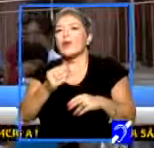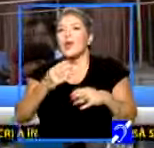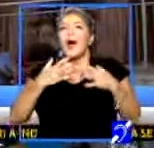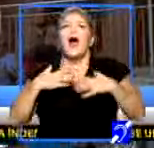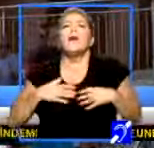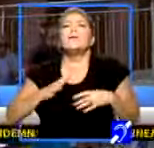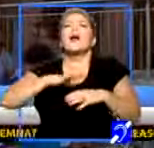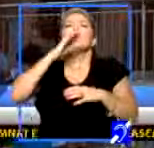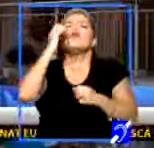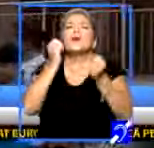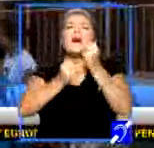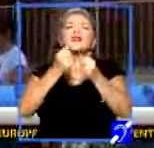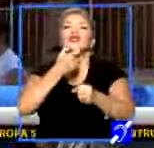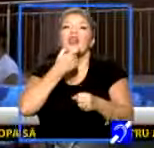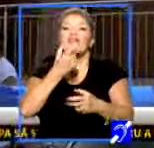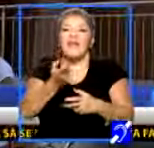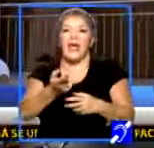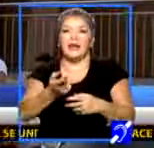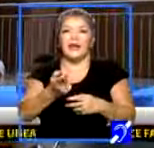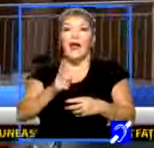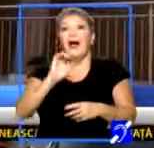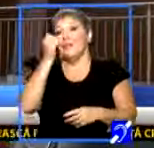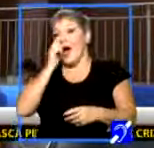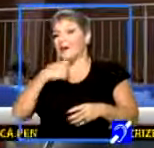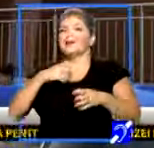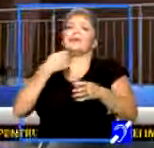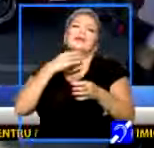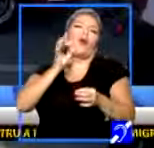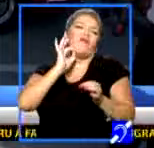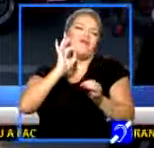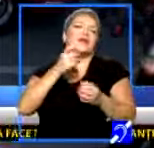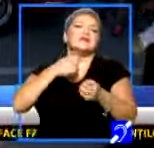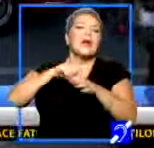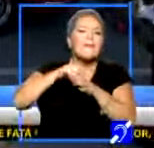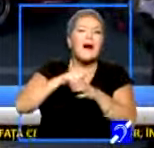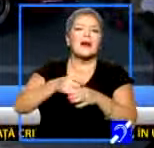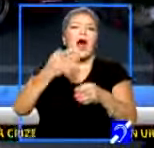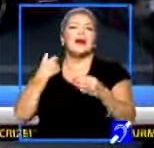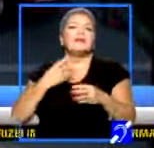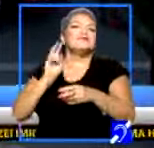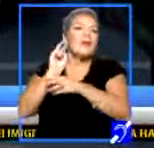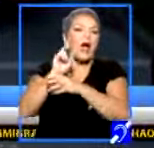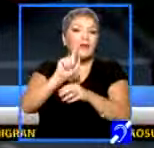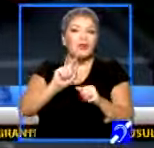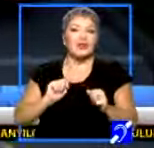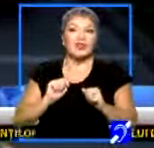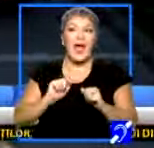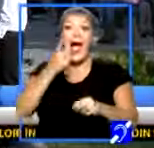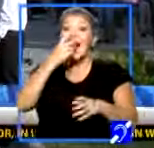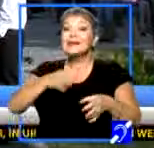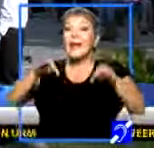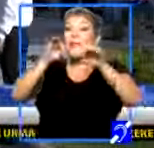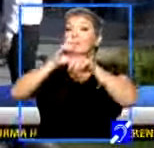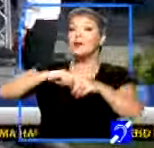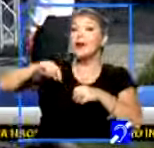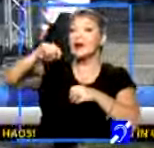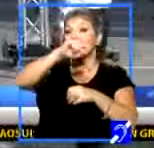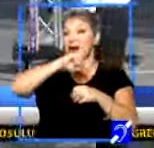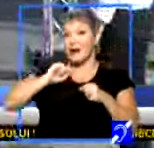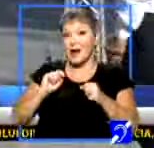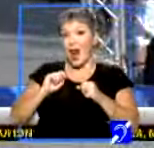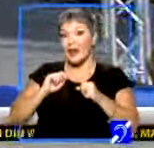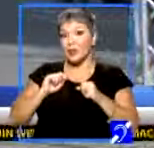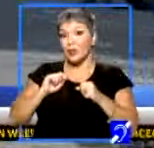foarte mult mașinile vechi, în special dacă sunt restaurate și puse la punct. Competiția reprezintă o variantă modernă a raliului